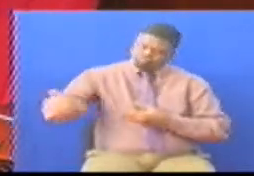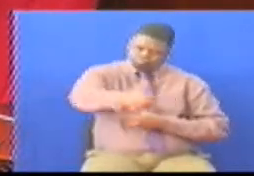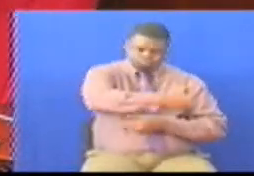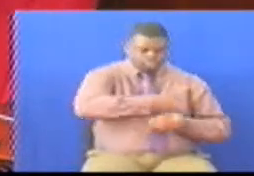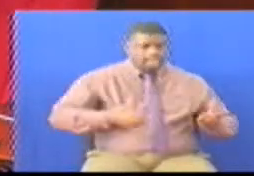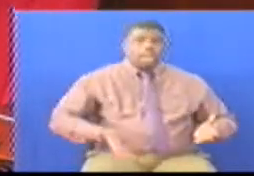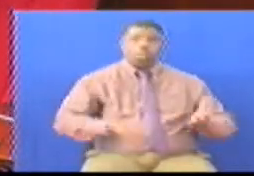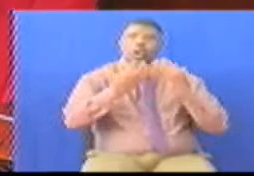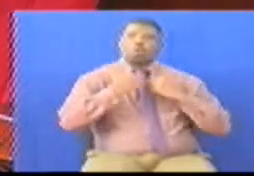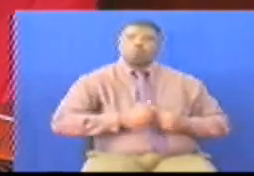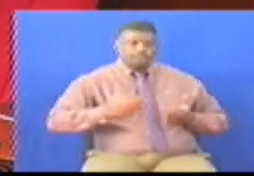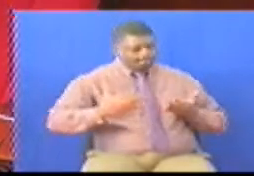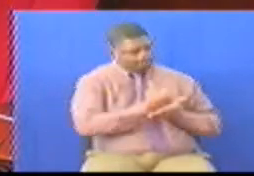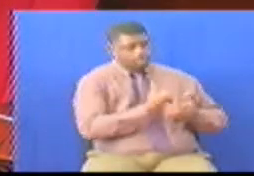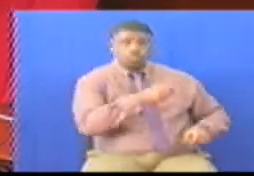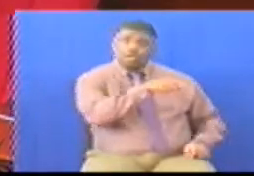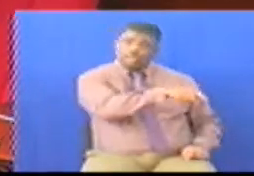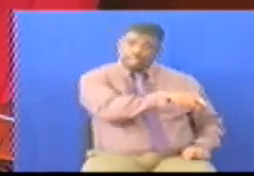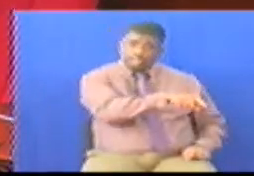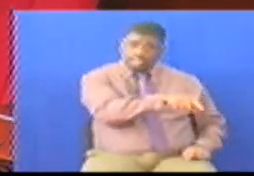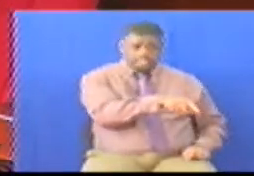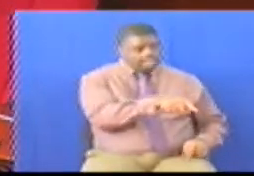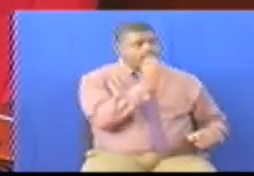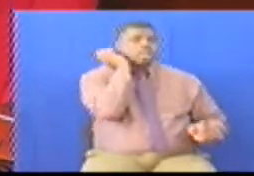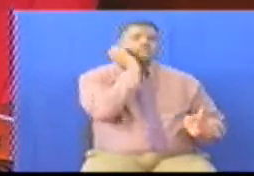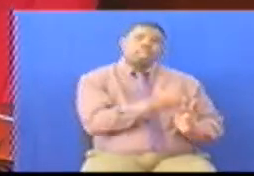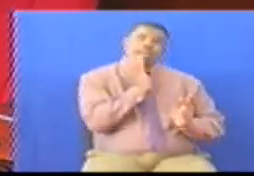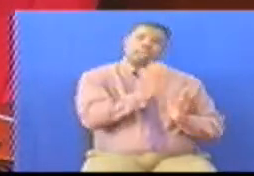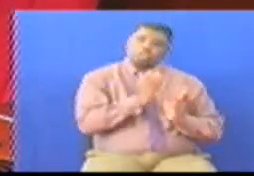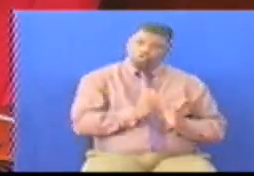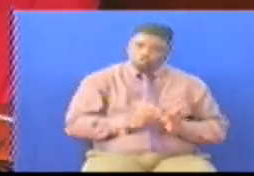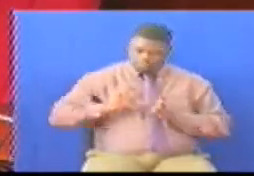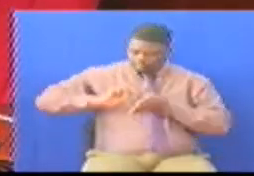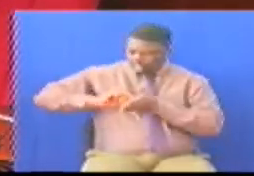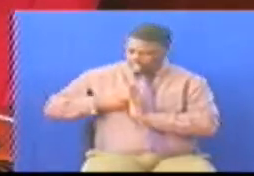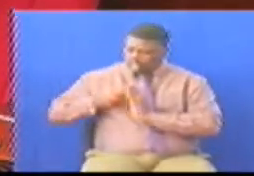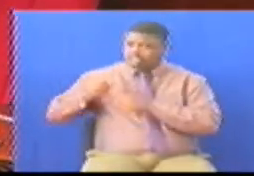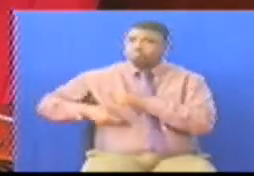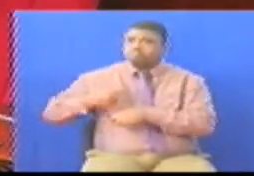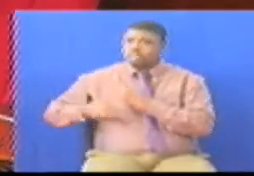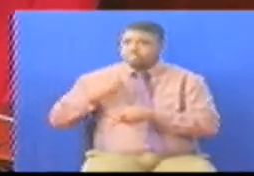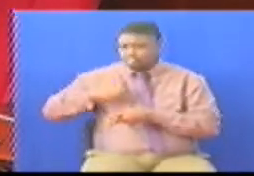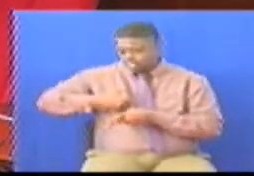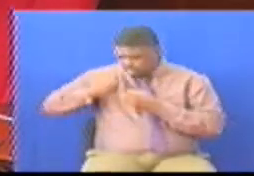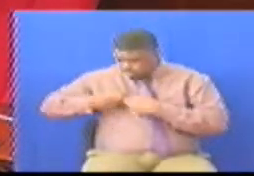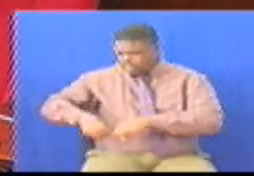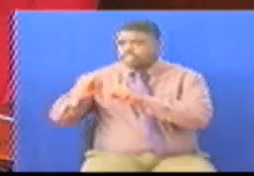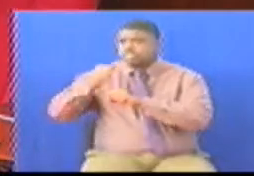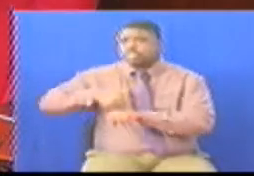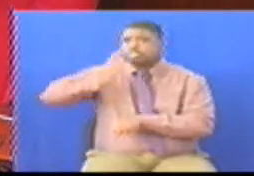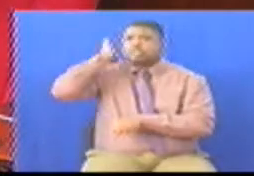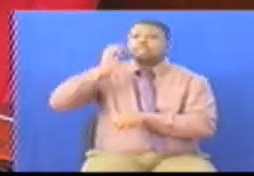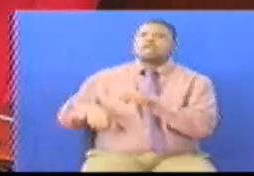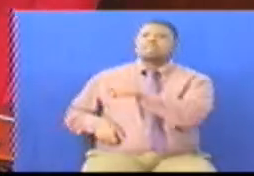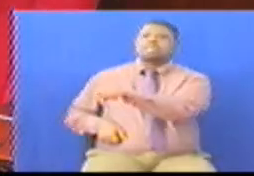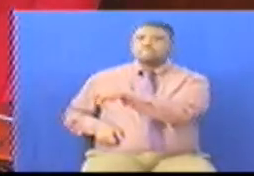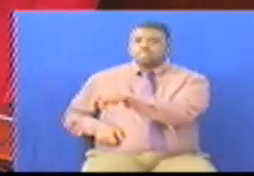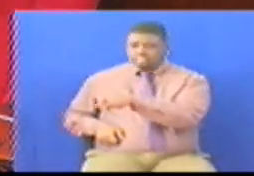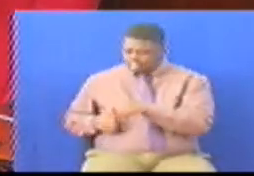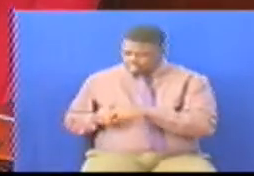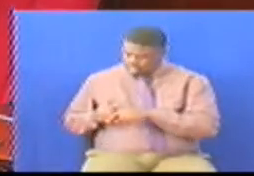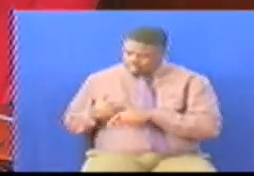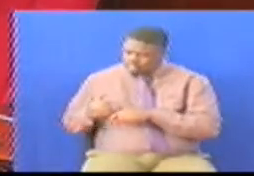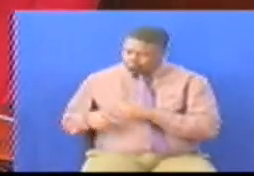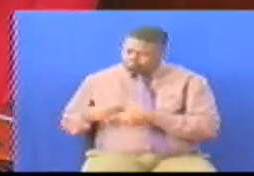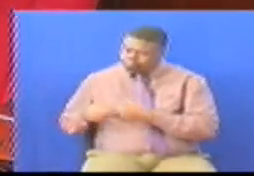maduhuri haya, wataweza kukusanya mapato haya, ili miradi ya kimkakati ambayo serikali inaitekeleza sasa hivi iweze kwenda mbele